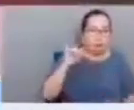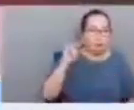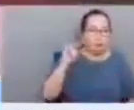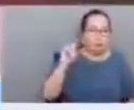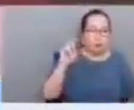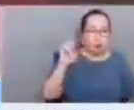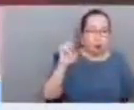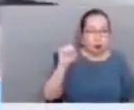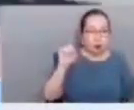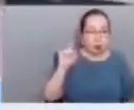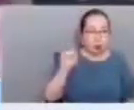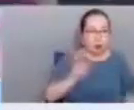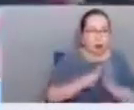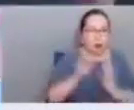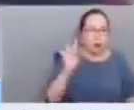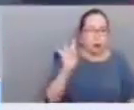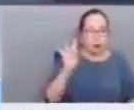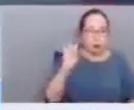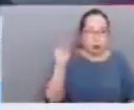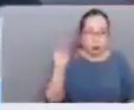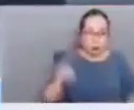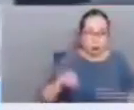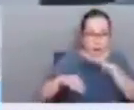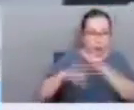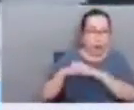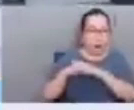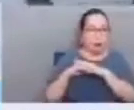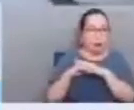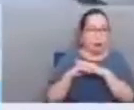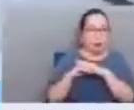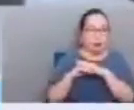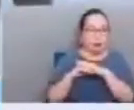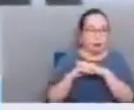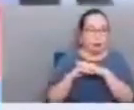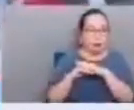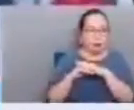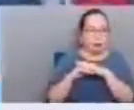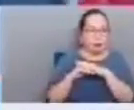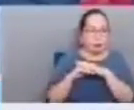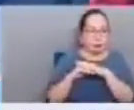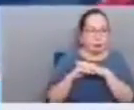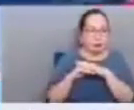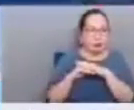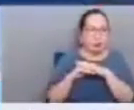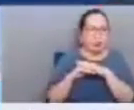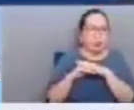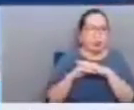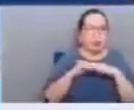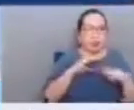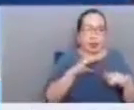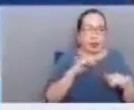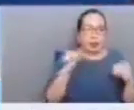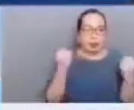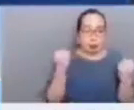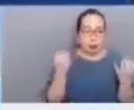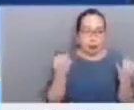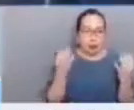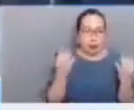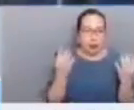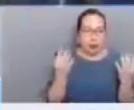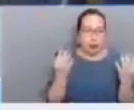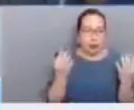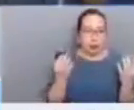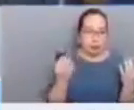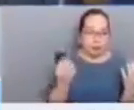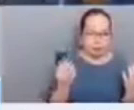mas lumalaki yung nauutang nila sa GSIS. Yun ang maganda dito sa bagong programa ng GSIS. Yung